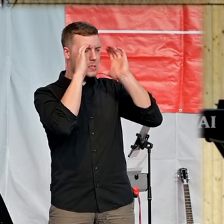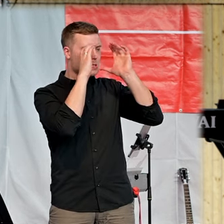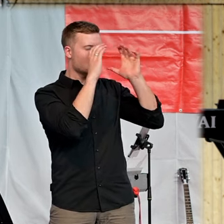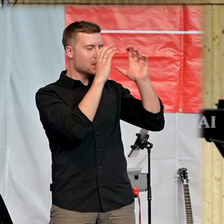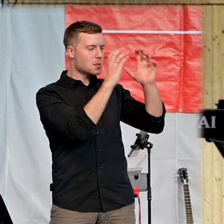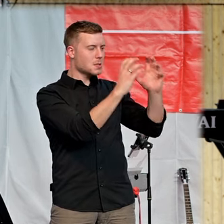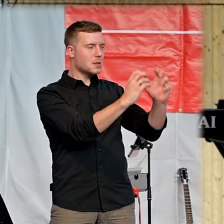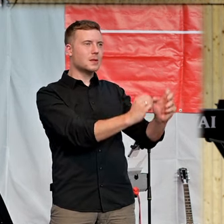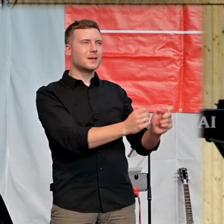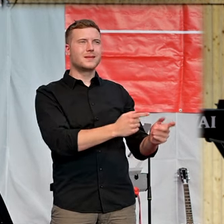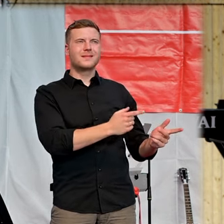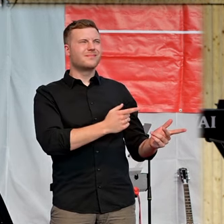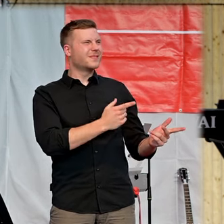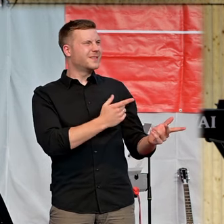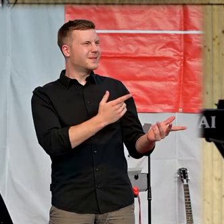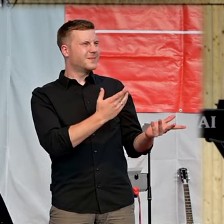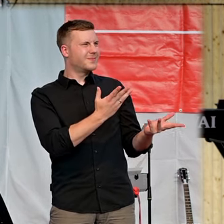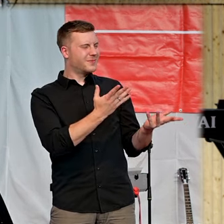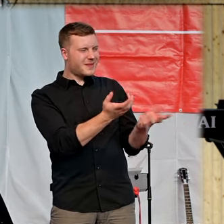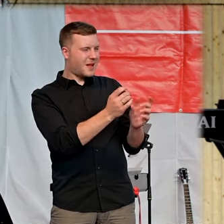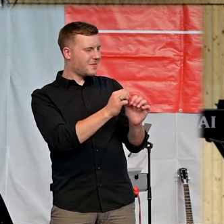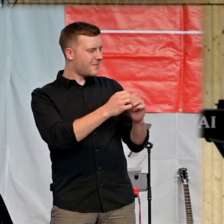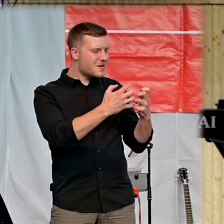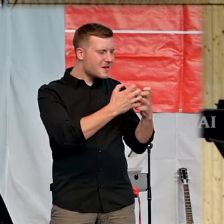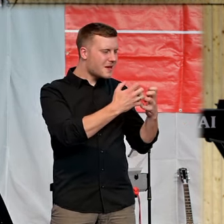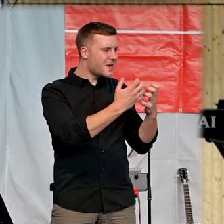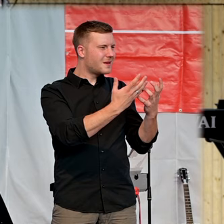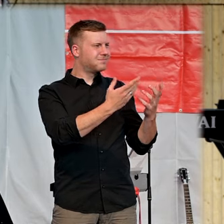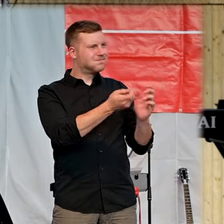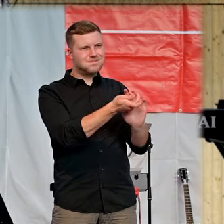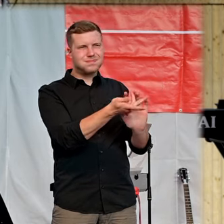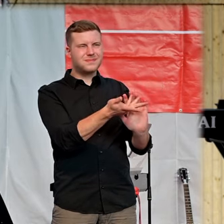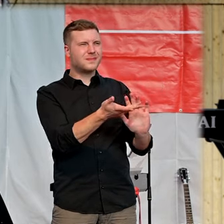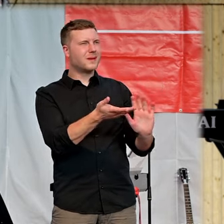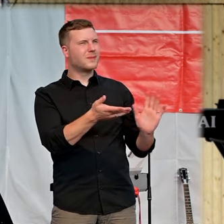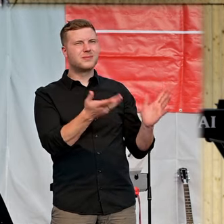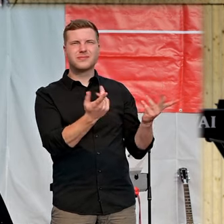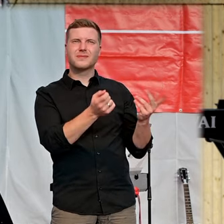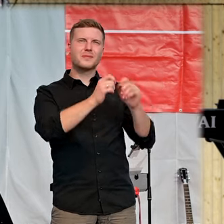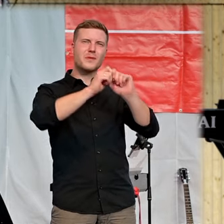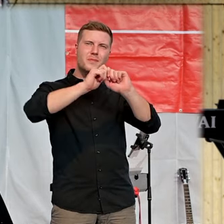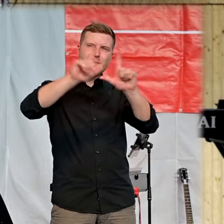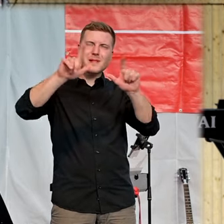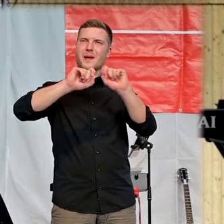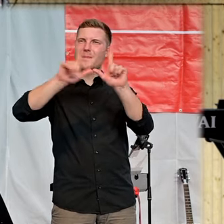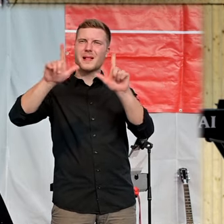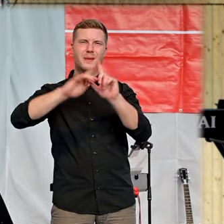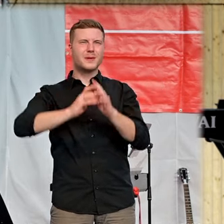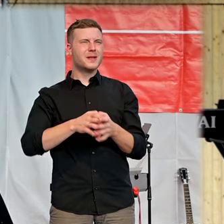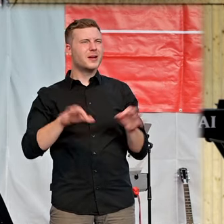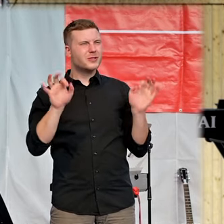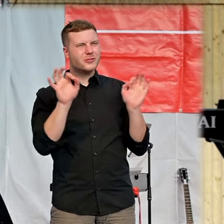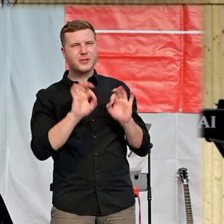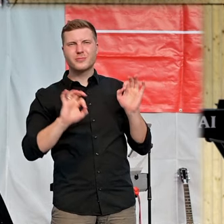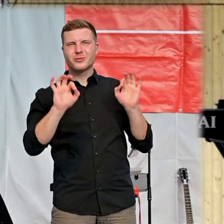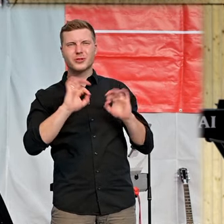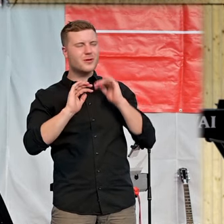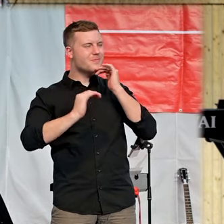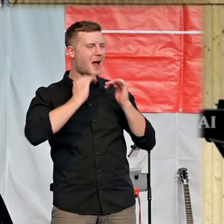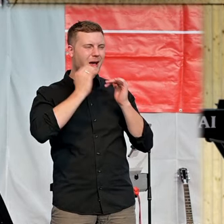wie eine erdrückende Last sich auf mich legen wollen. Bilder von enthaupteten Menschen, zerstörte